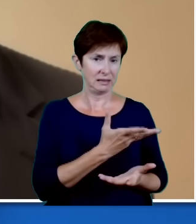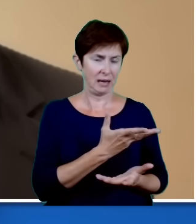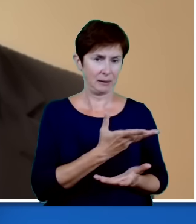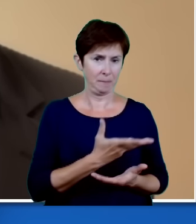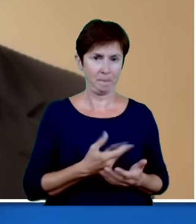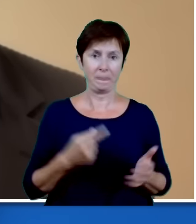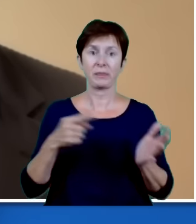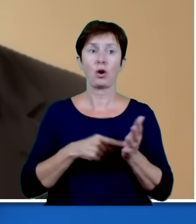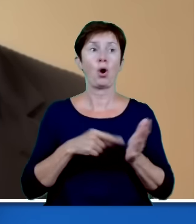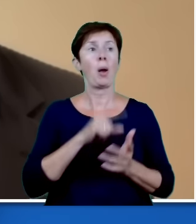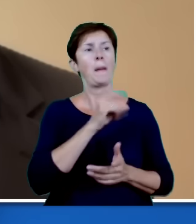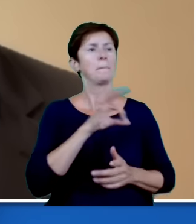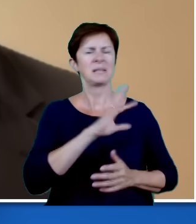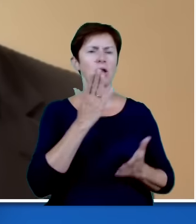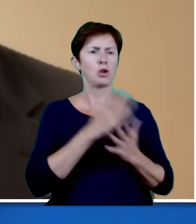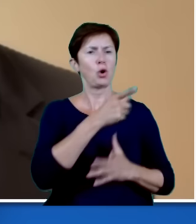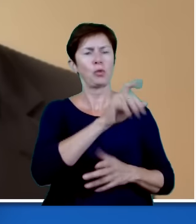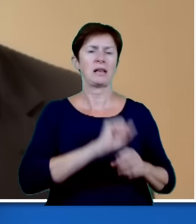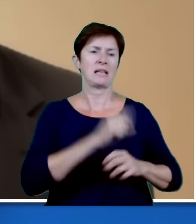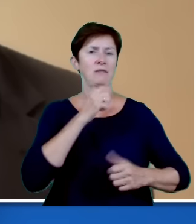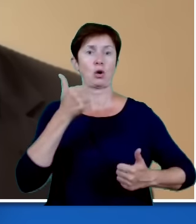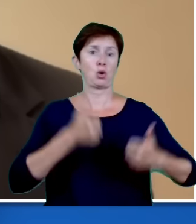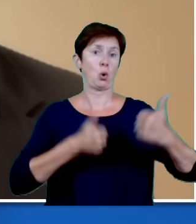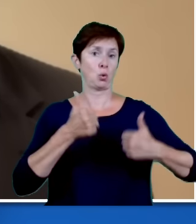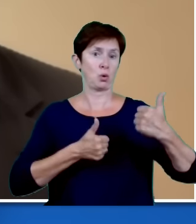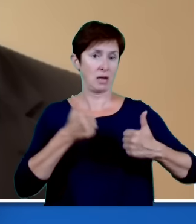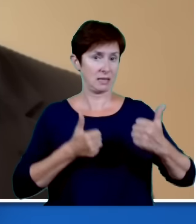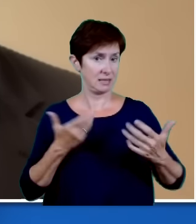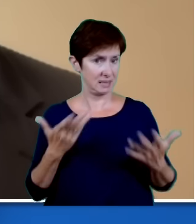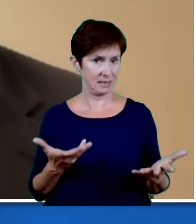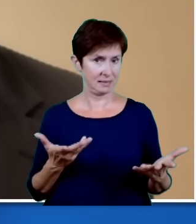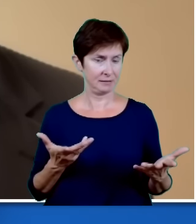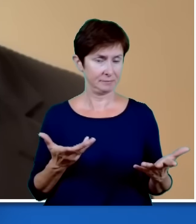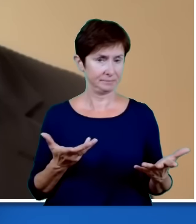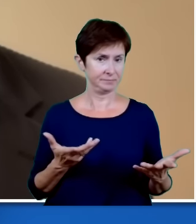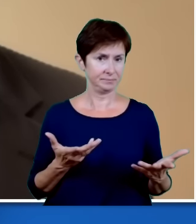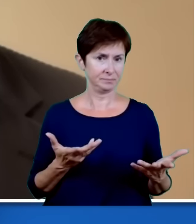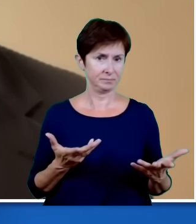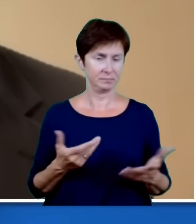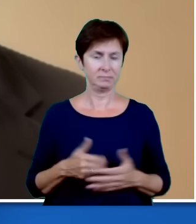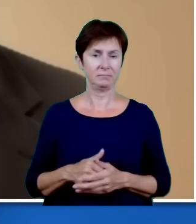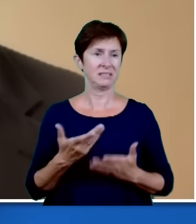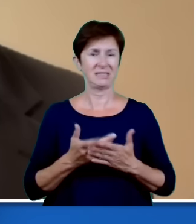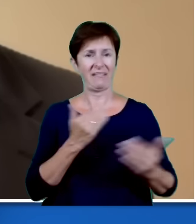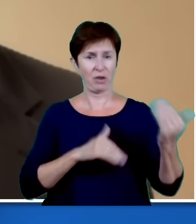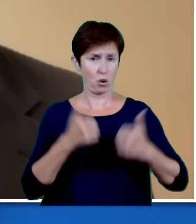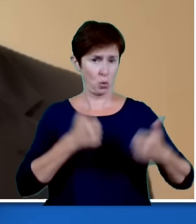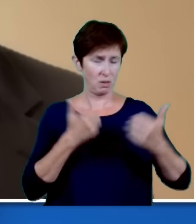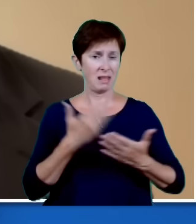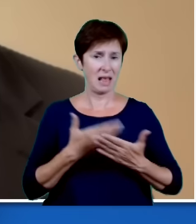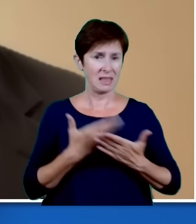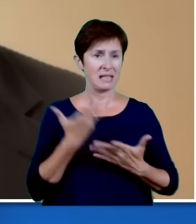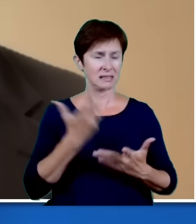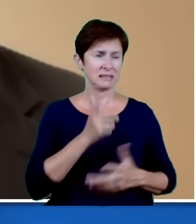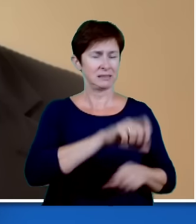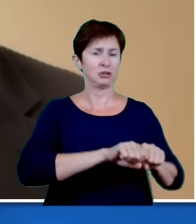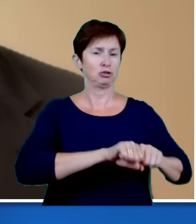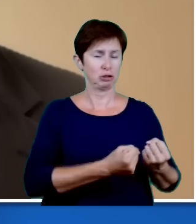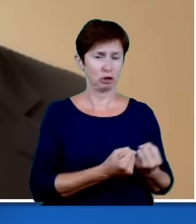konkretną partię tylko chodzi o to że właśnie ta konkretna partia jest jego największą konkurencją polityczną